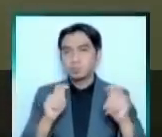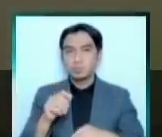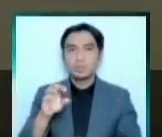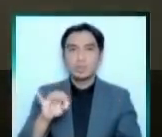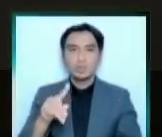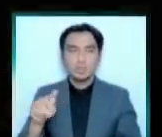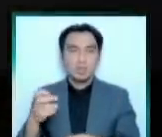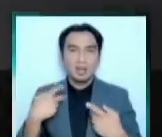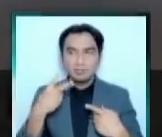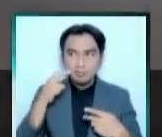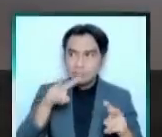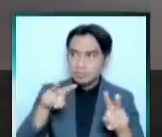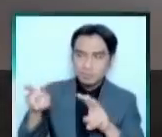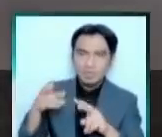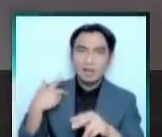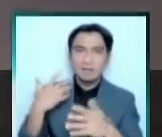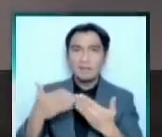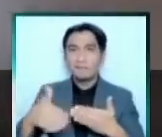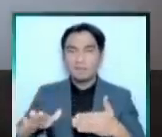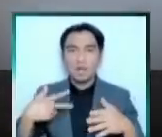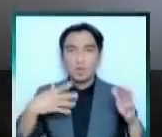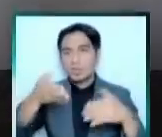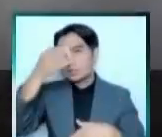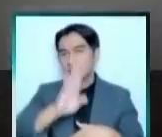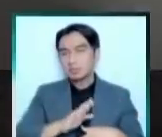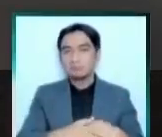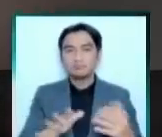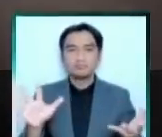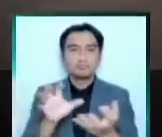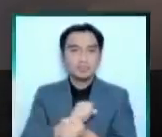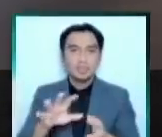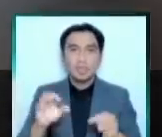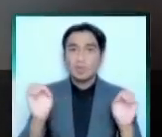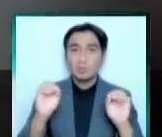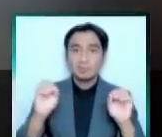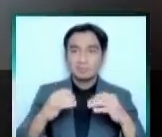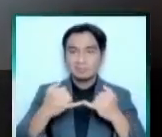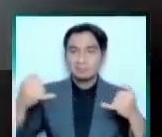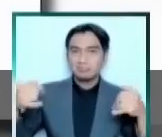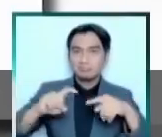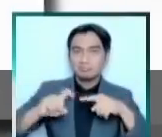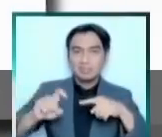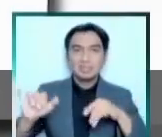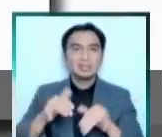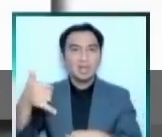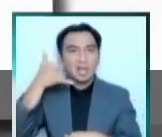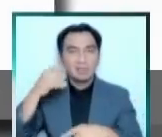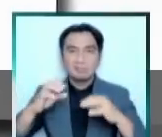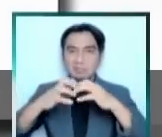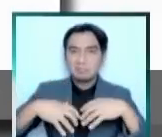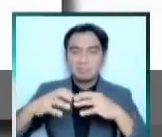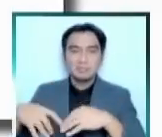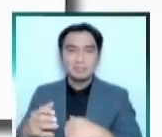nasa paligid. Bukod sa walang kuryente, bagsak din ang linya ng komunikasyon sa buong isla, kaya apat na araw